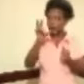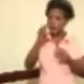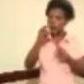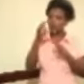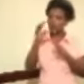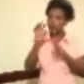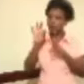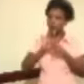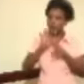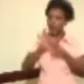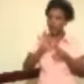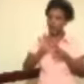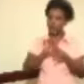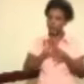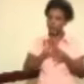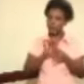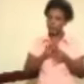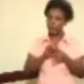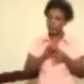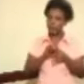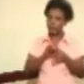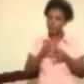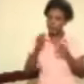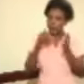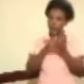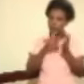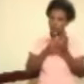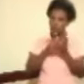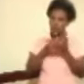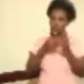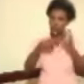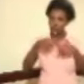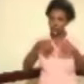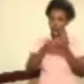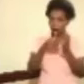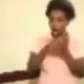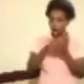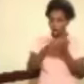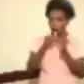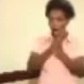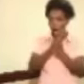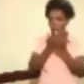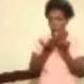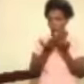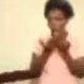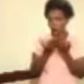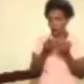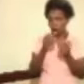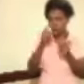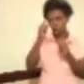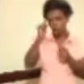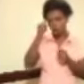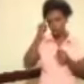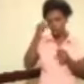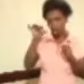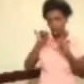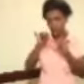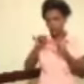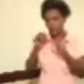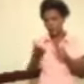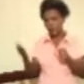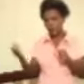normalement. Est-ce que l'enquête pour être capable de retourner dans institutionnalisation démocratique, constitutionnalité, est-ce que vous pensez faire même bagarre avec, ou du